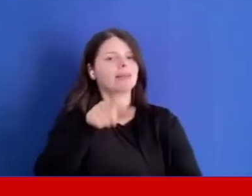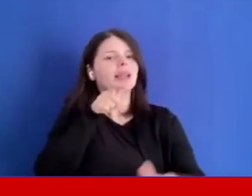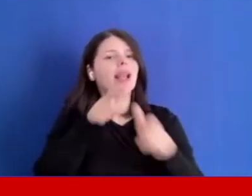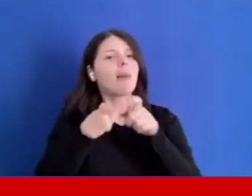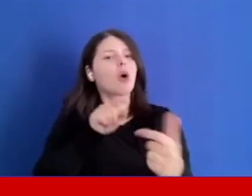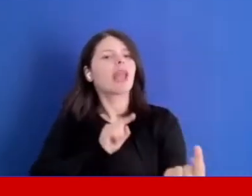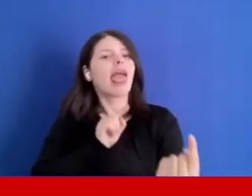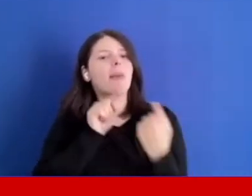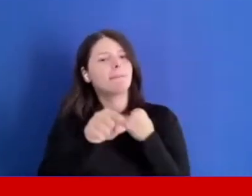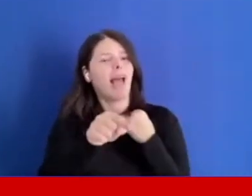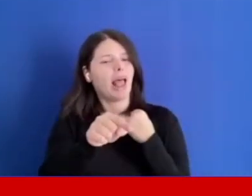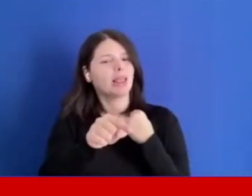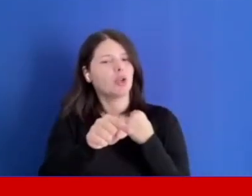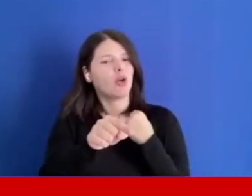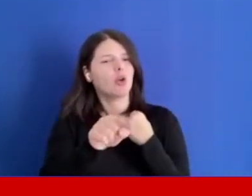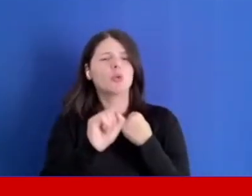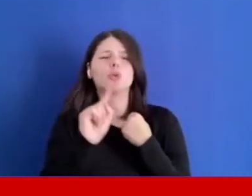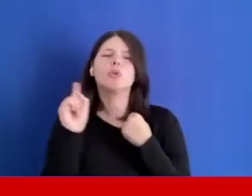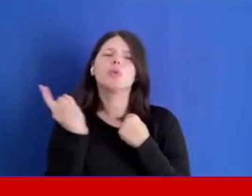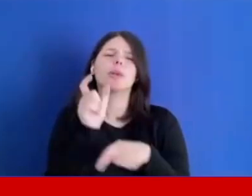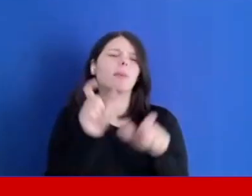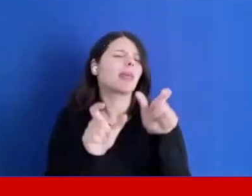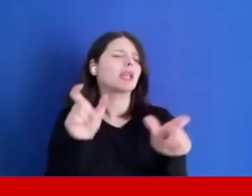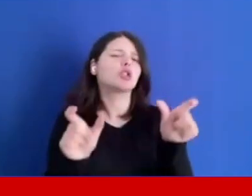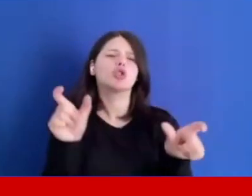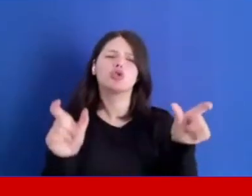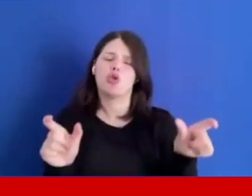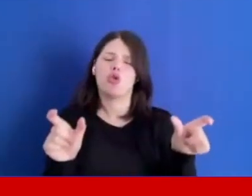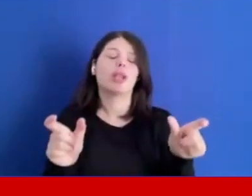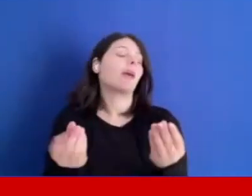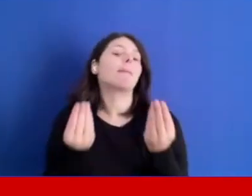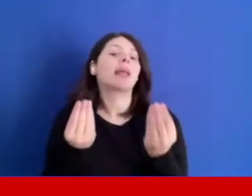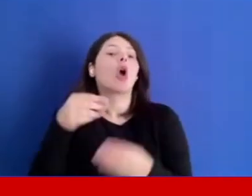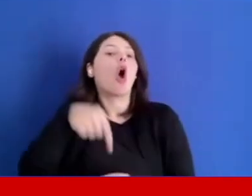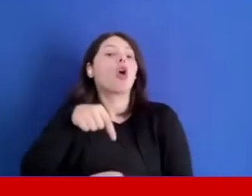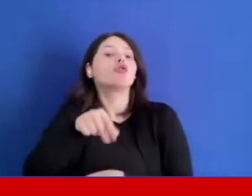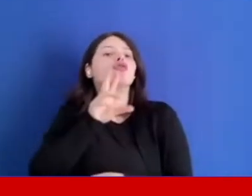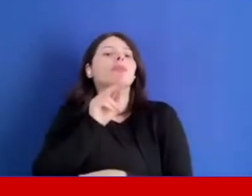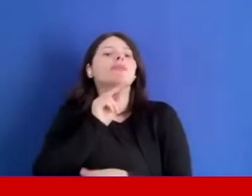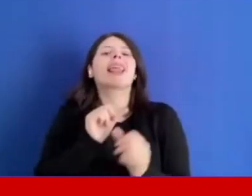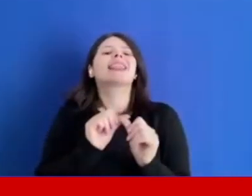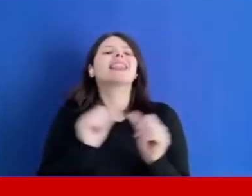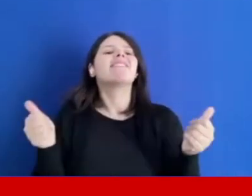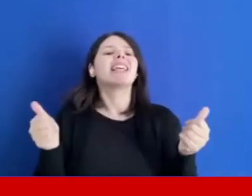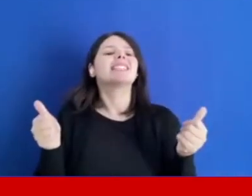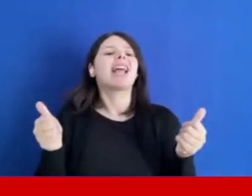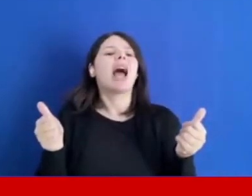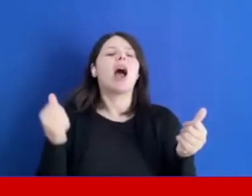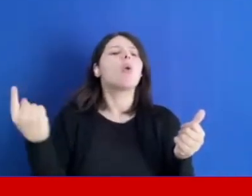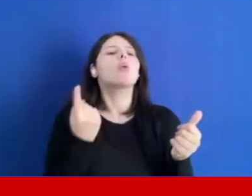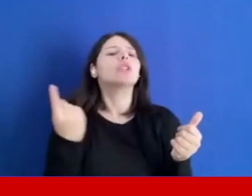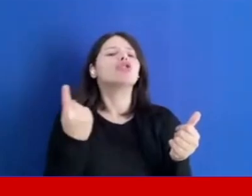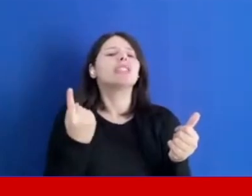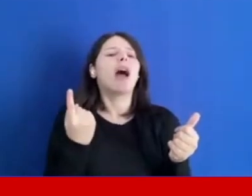tutte le persone, a prescindere, indifferentemente, perché oggi parliamo di diversità, di unicità, ma